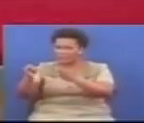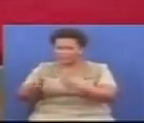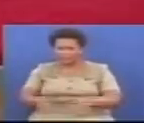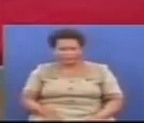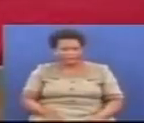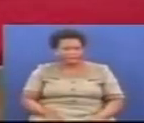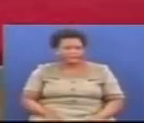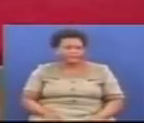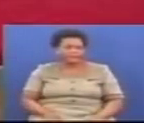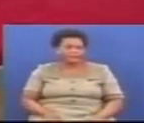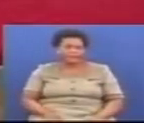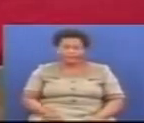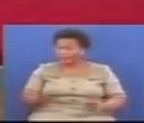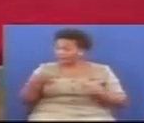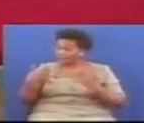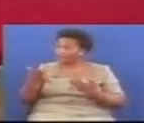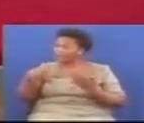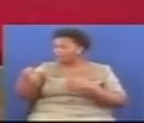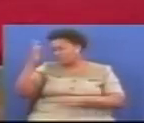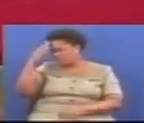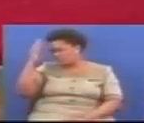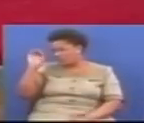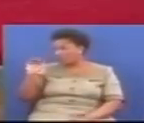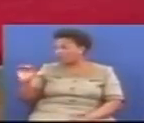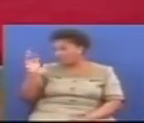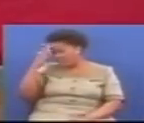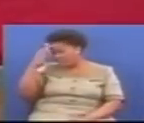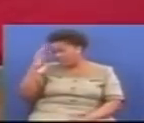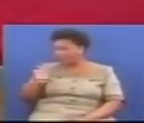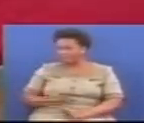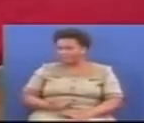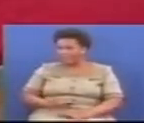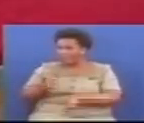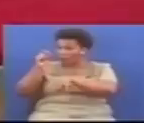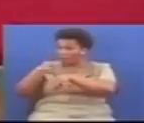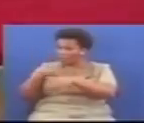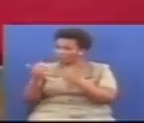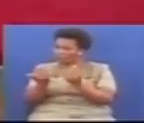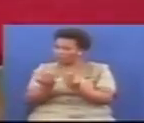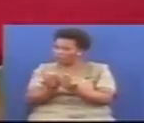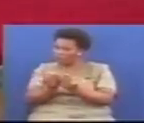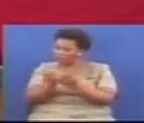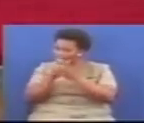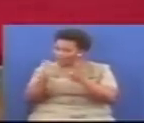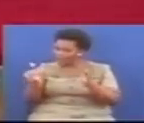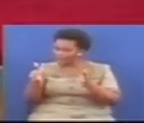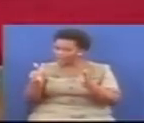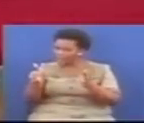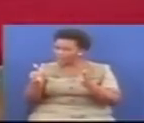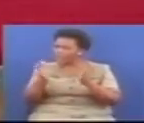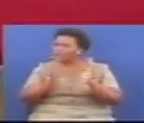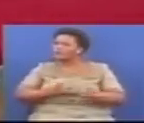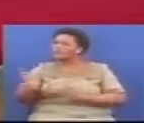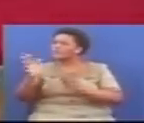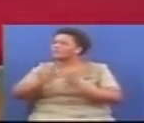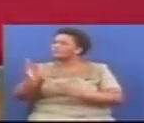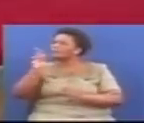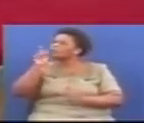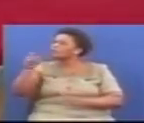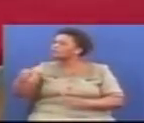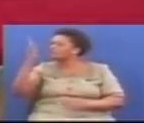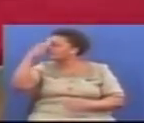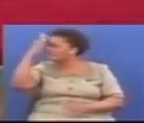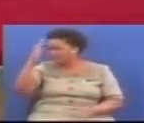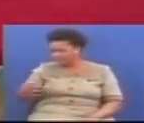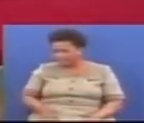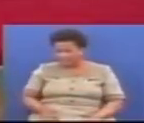wanapokuwa naomba hizi kazi utaratibu unatofautiana. Wenye viti wa mitaa wanachaguliwa na wananchi wao, na wale watendaji wanaomba kazi na